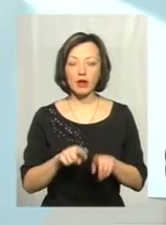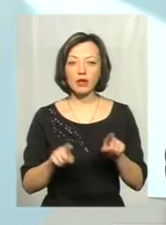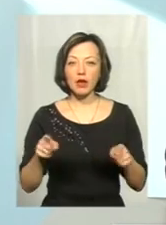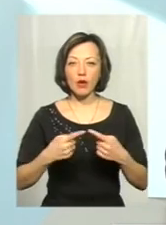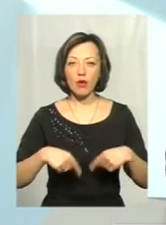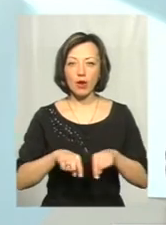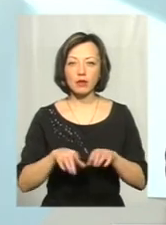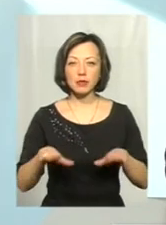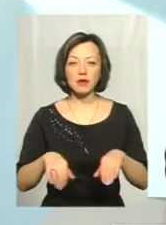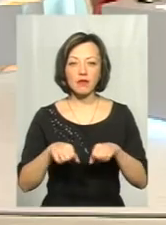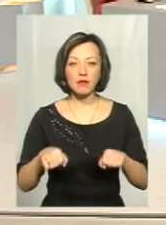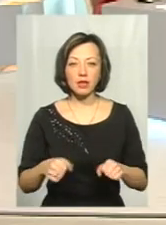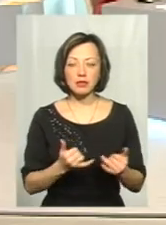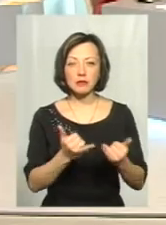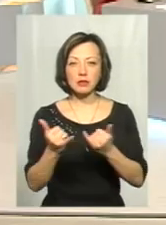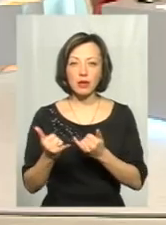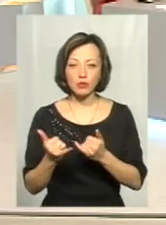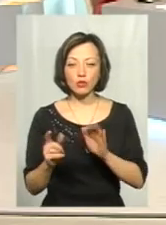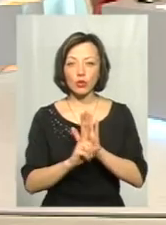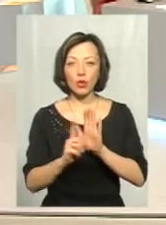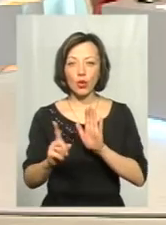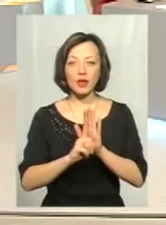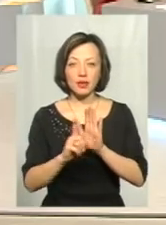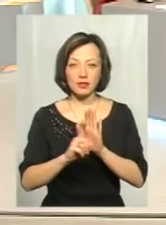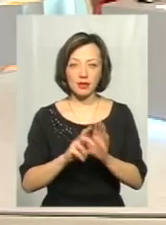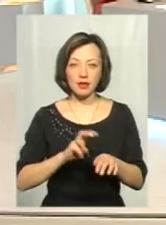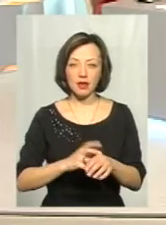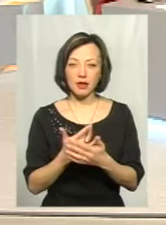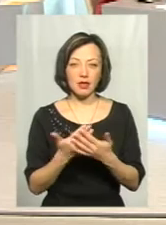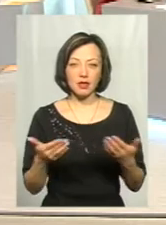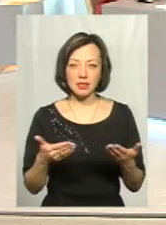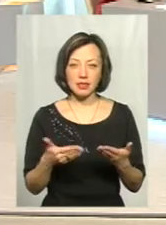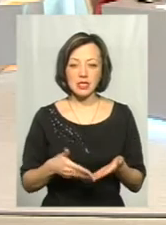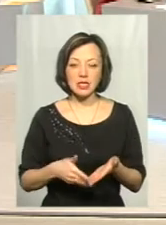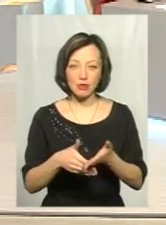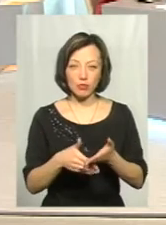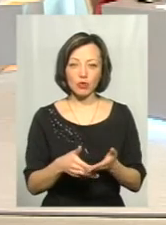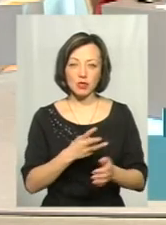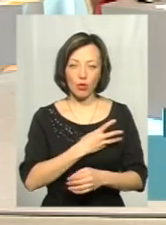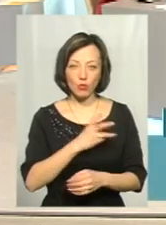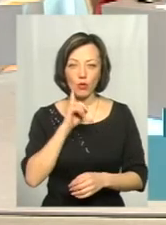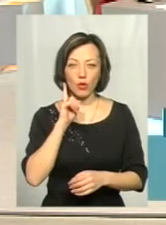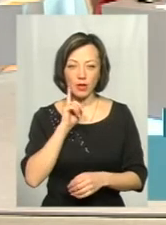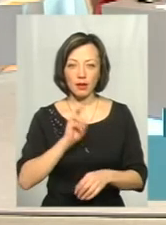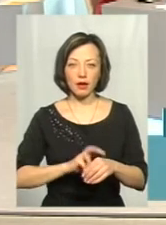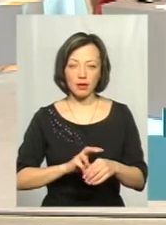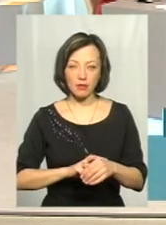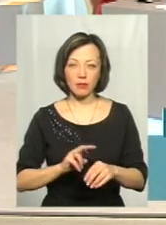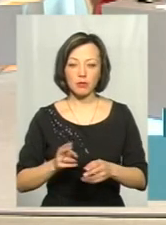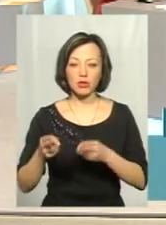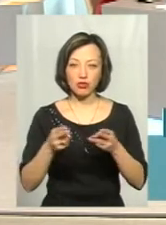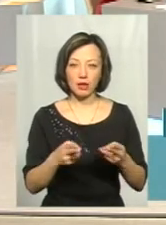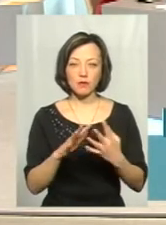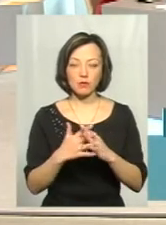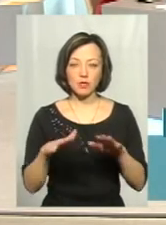влади забезпечують доїзд молодих спеціалістів. Тобто різні стимули, які заохочують молодих спеціалістів приїжджати в